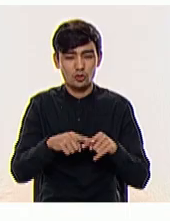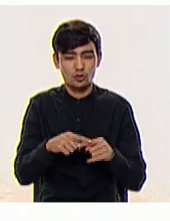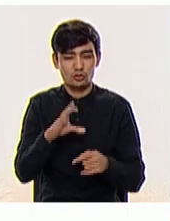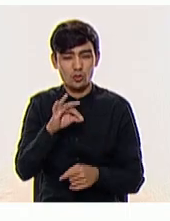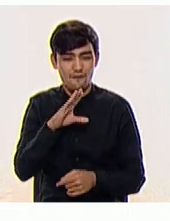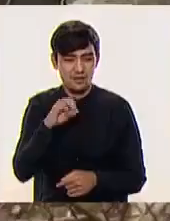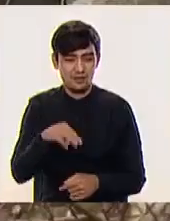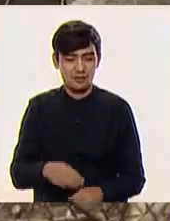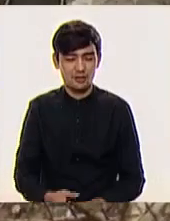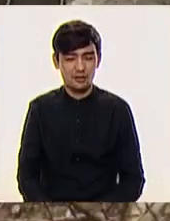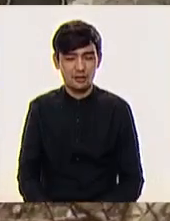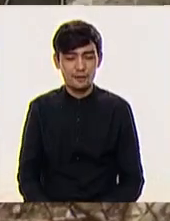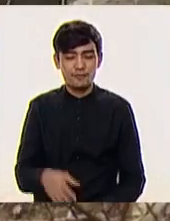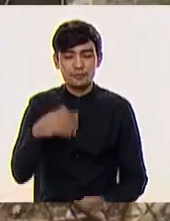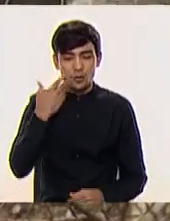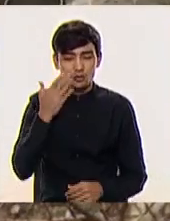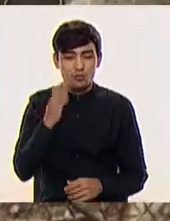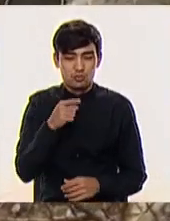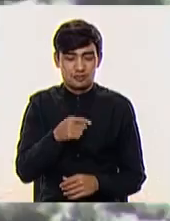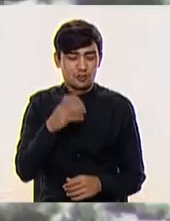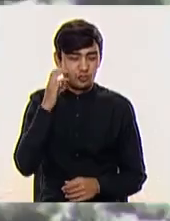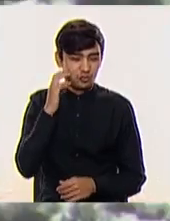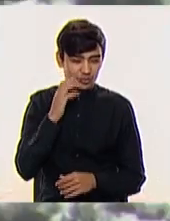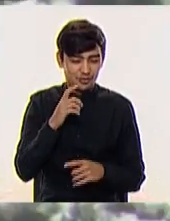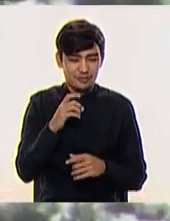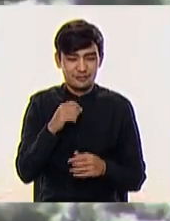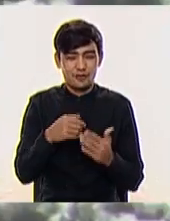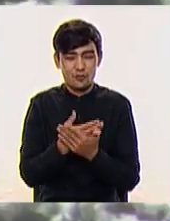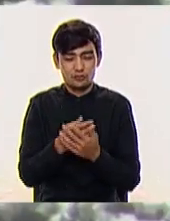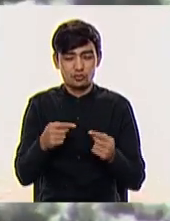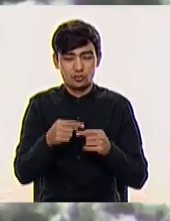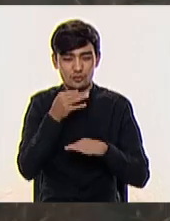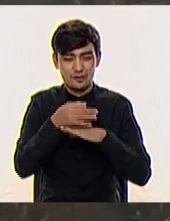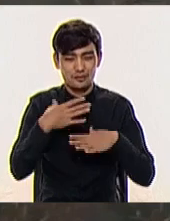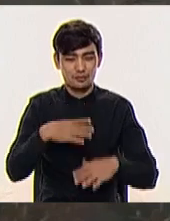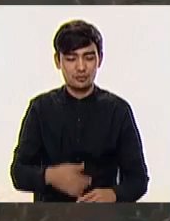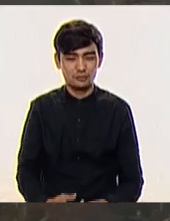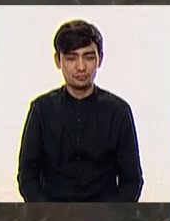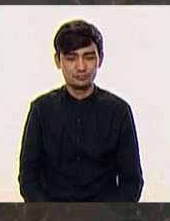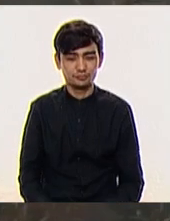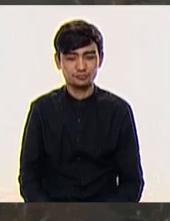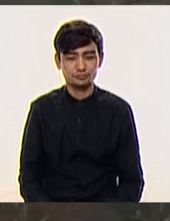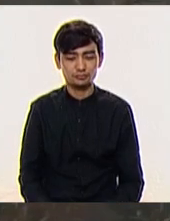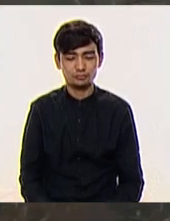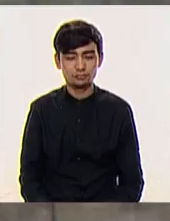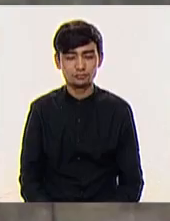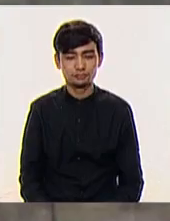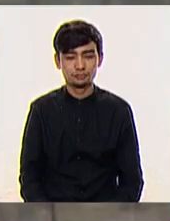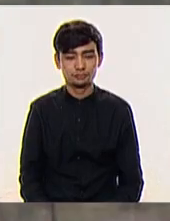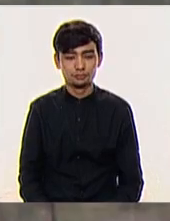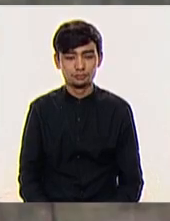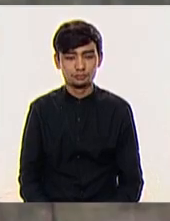совета нацпарка. Когда именно состоятся эти слушания, в комитете не уточнили. Нургали Карабаев, Сергей